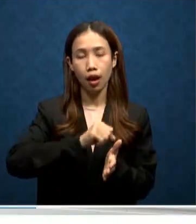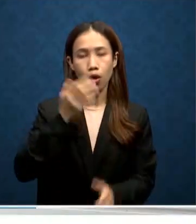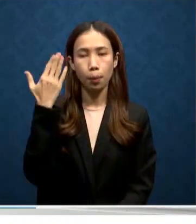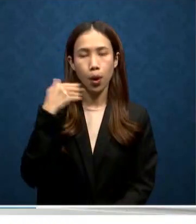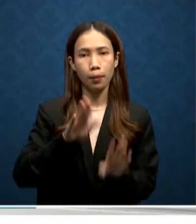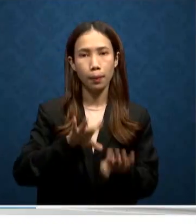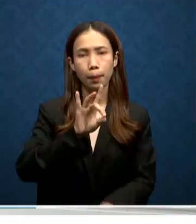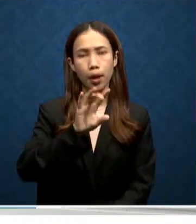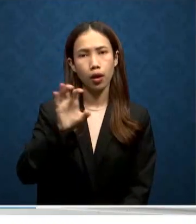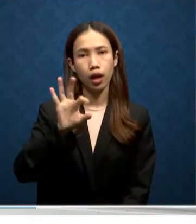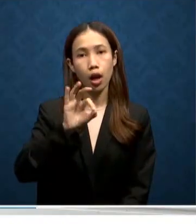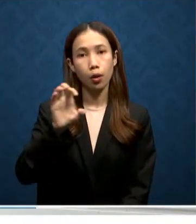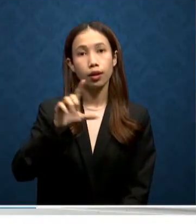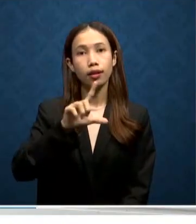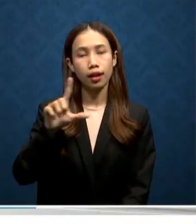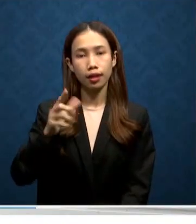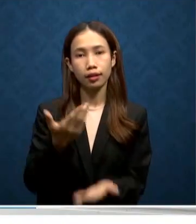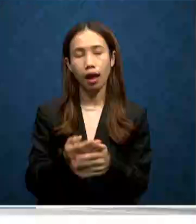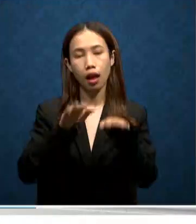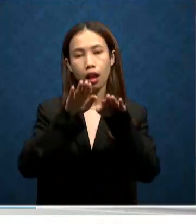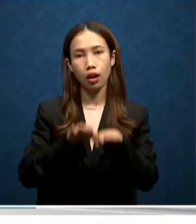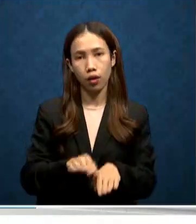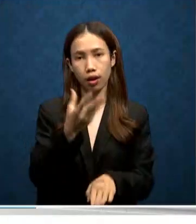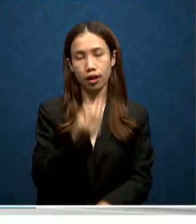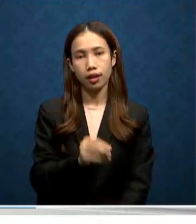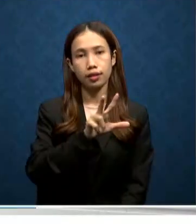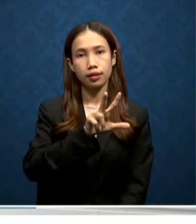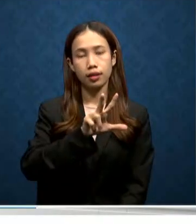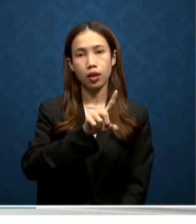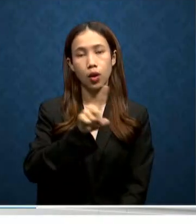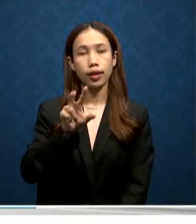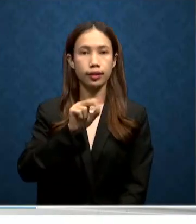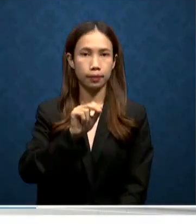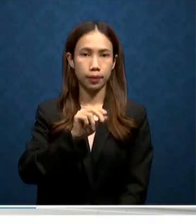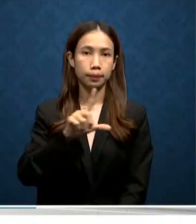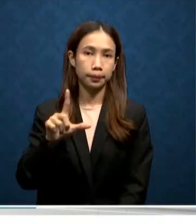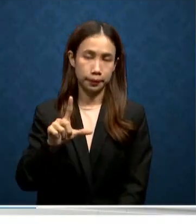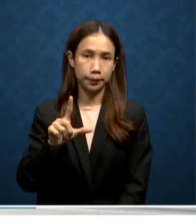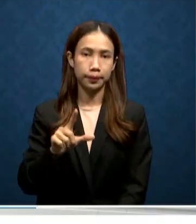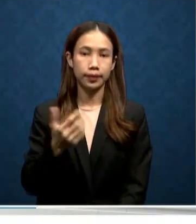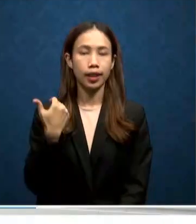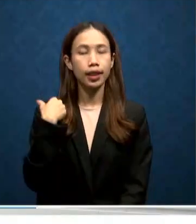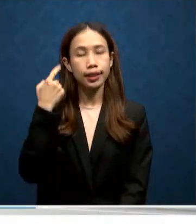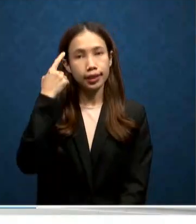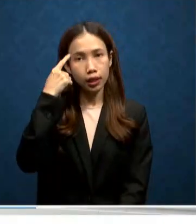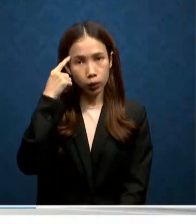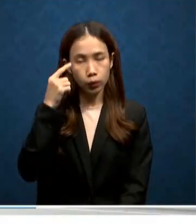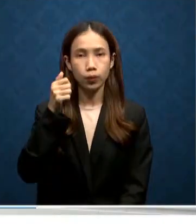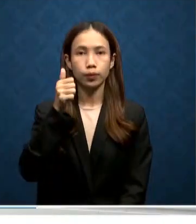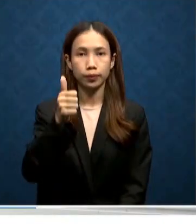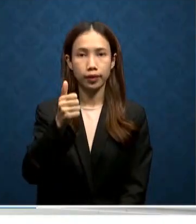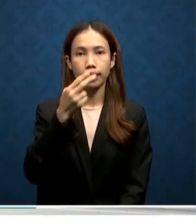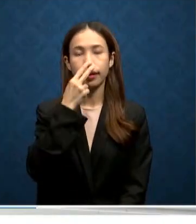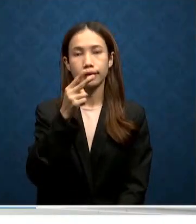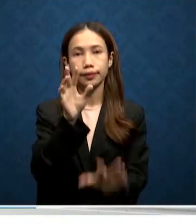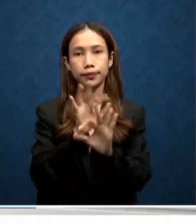800-900ล้านก็ลดเหลือ 130กว่าล้านอันนี้เป็นเป็นสิ่งที่เราได้ให้ความ